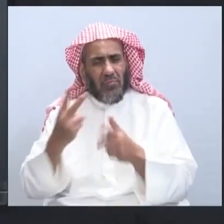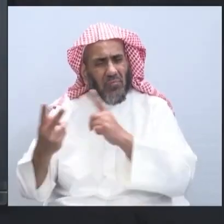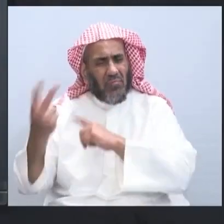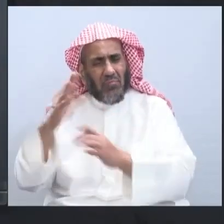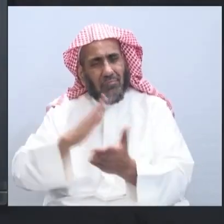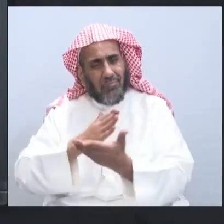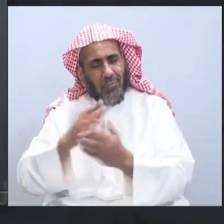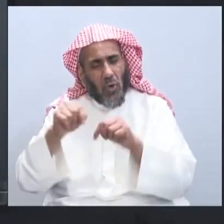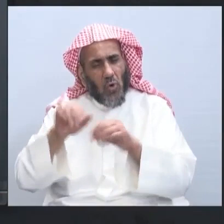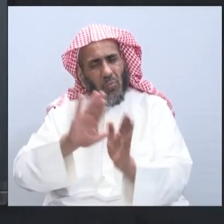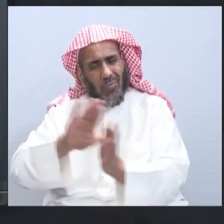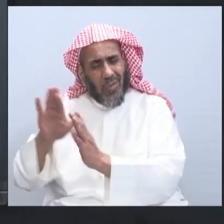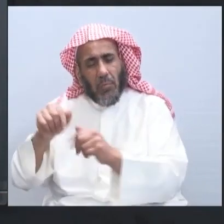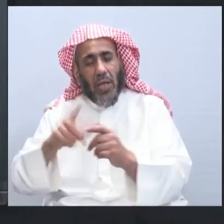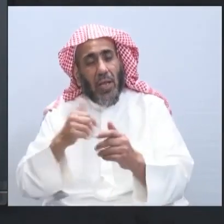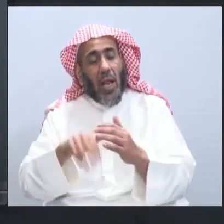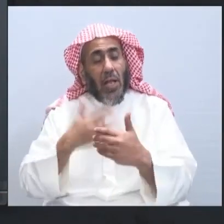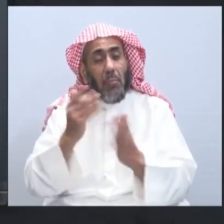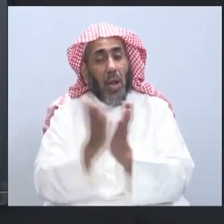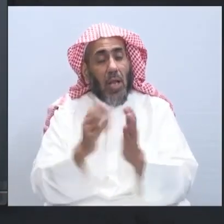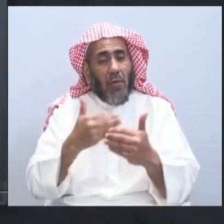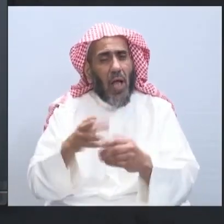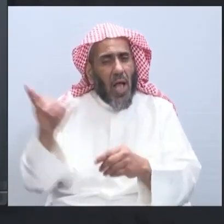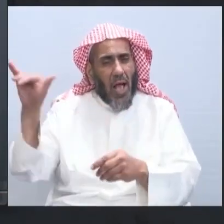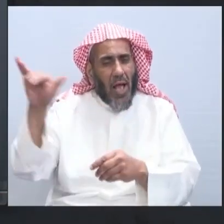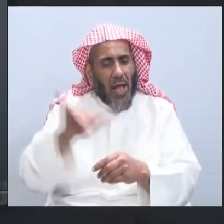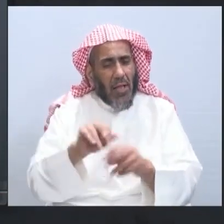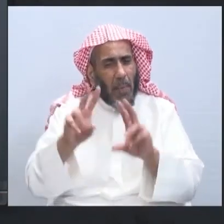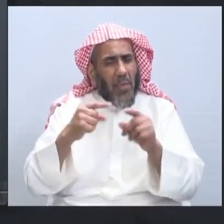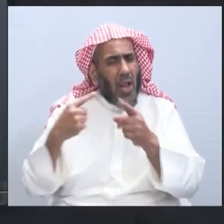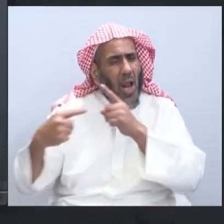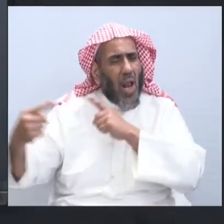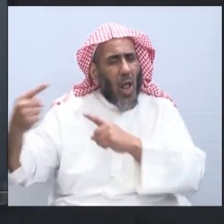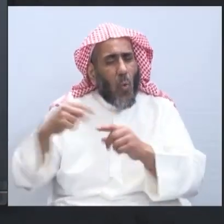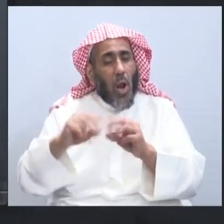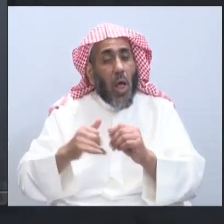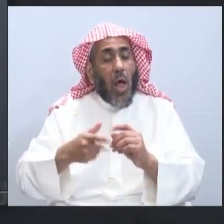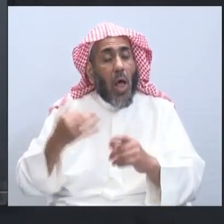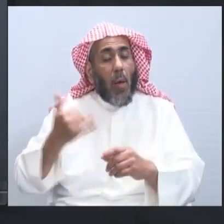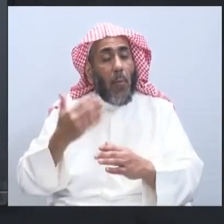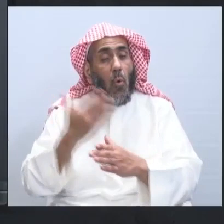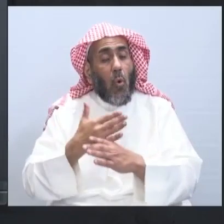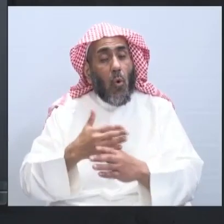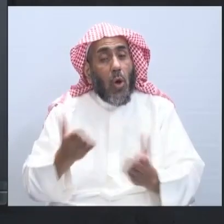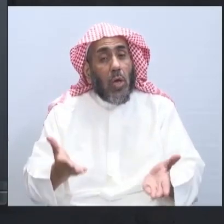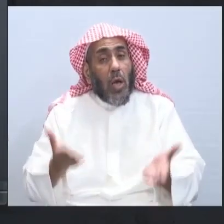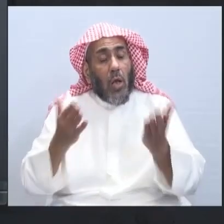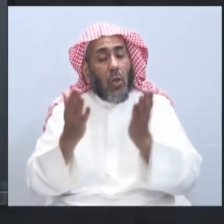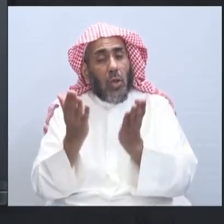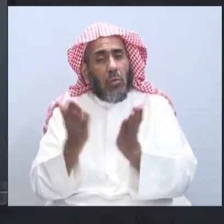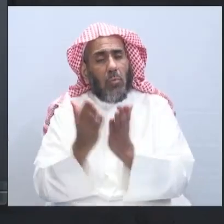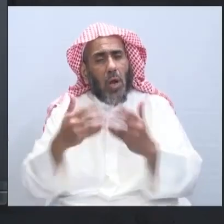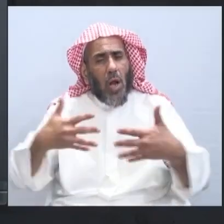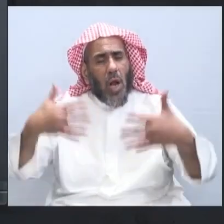في الادب الحديث بدايه ادب الحديث كيف عاد الادب الى سالف عهده واهم عوامل التي نهضت بالادب وعادته مره